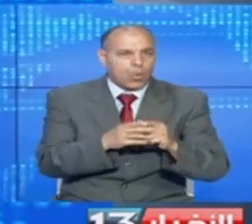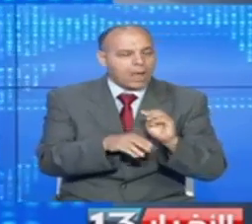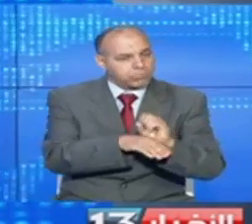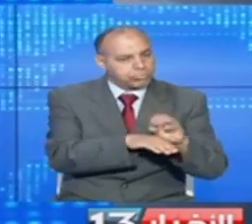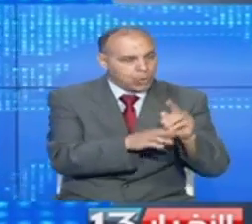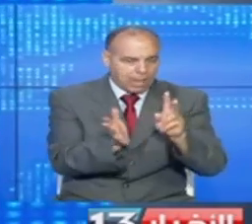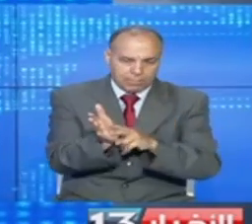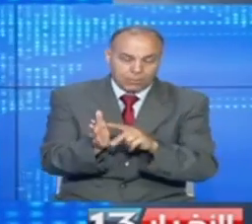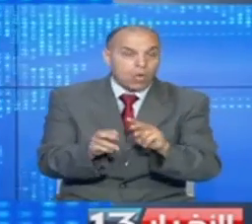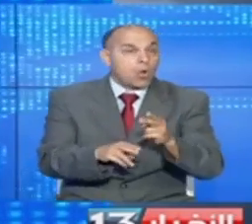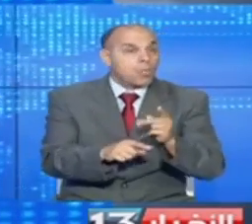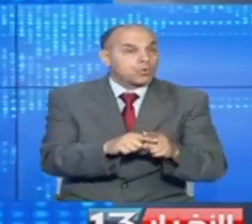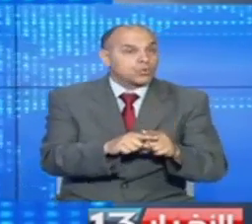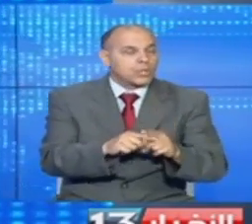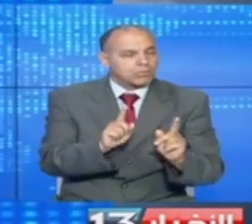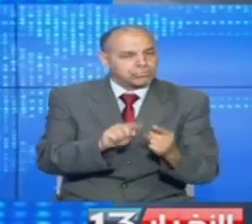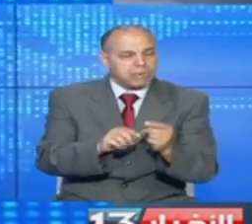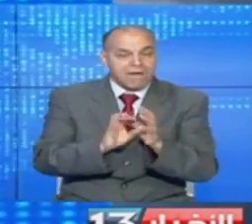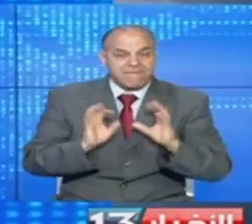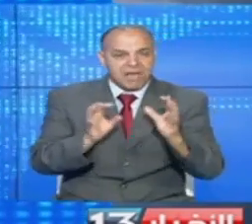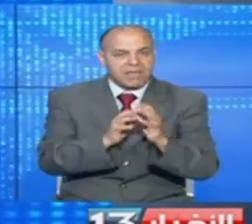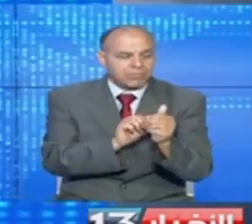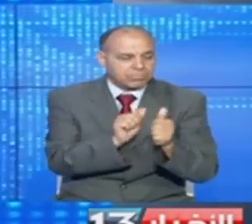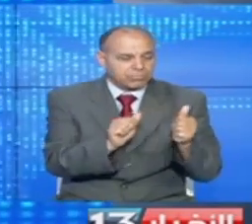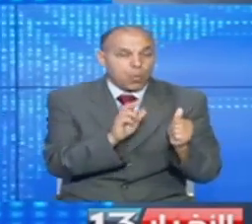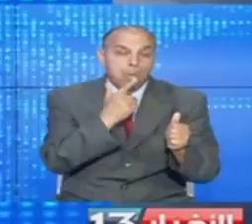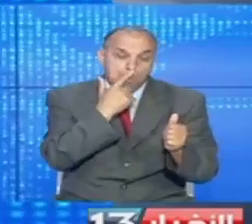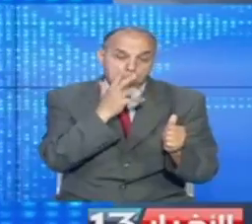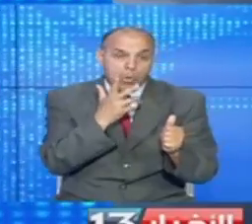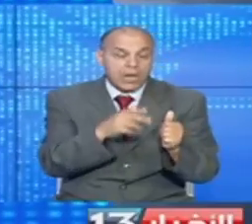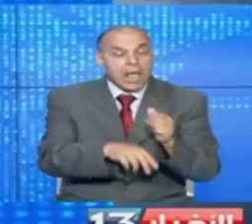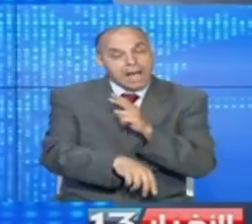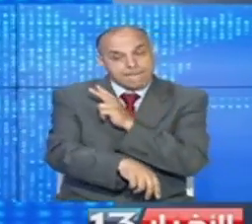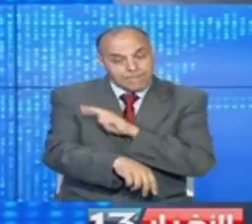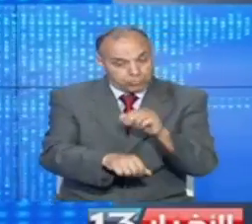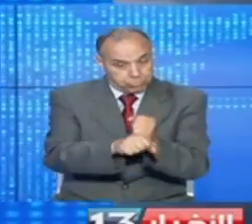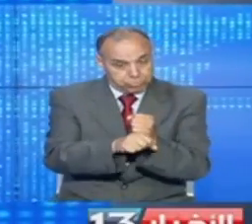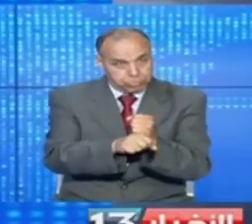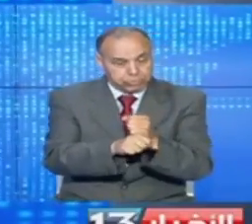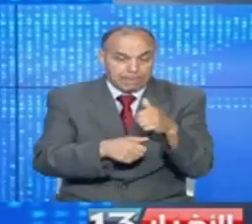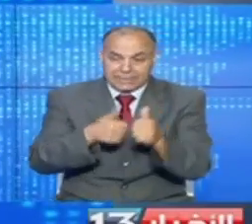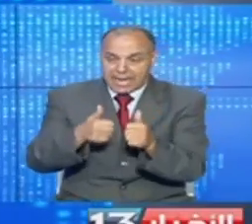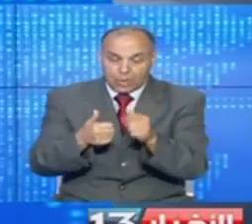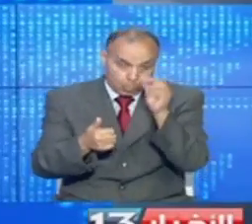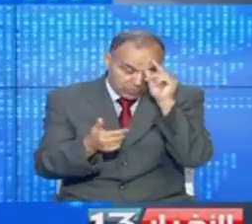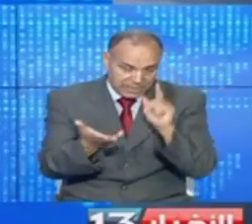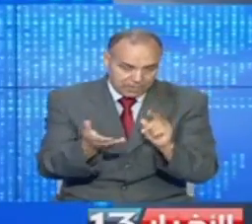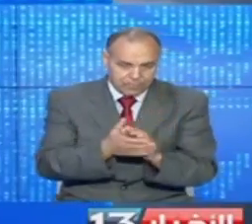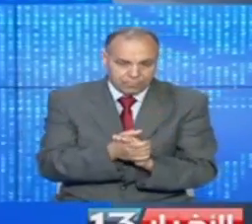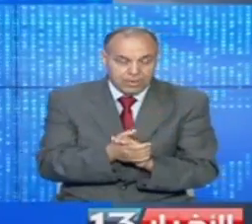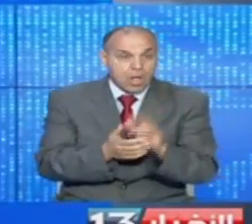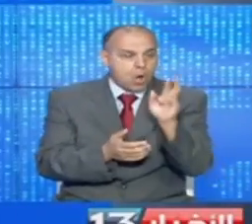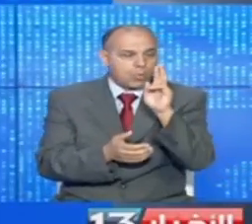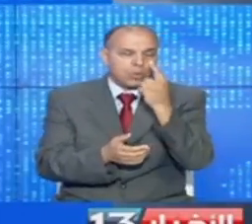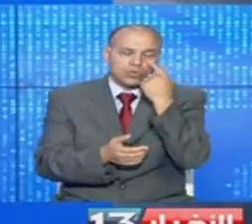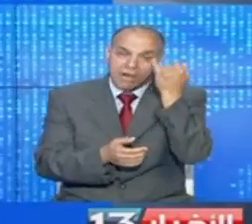المرشدين التطبيقيين، مع تخصيص فضاء للعزل احتمالا لأي طارئ أثناء سير الامتحانات الوطنية. في هذا